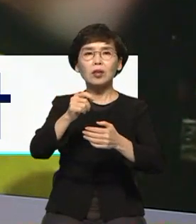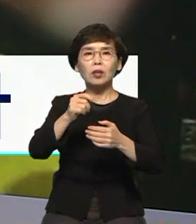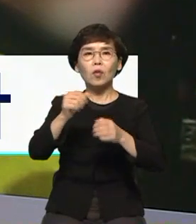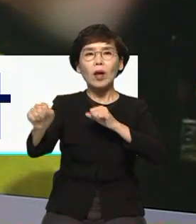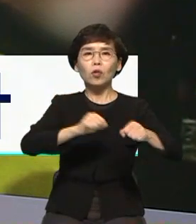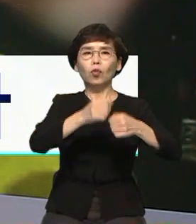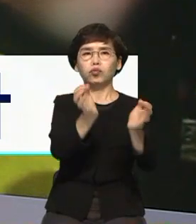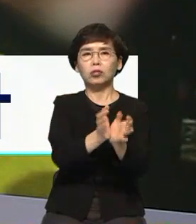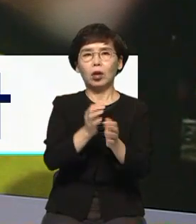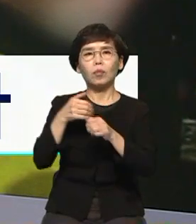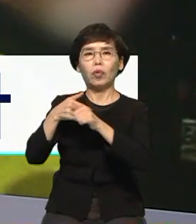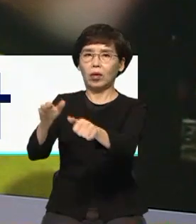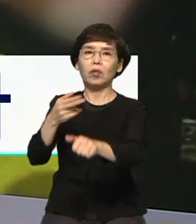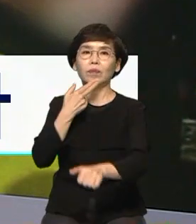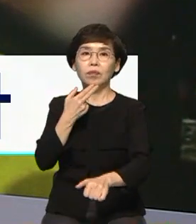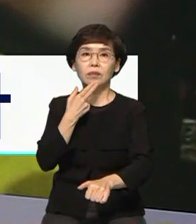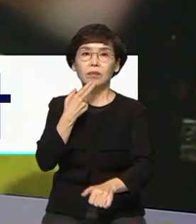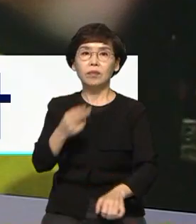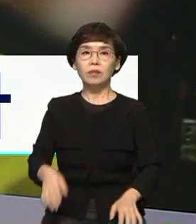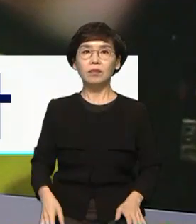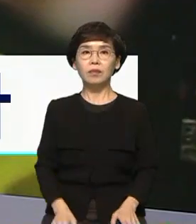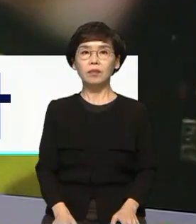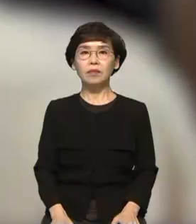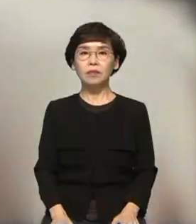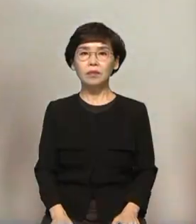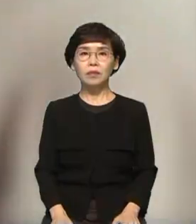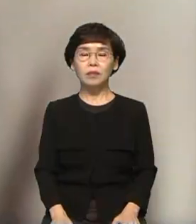확인됐습니다. 한성희 기자 취재했습니다.